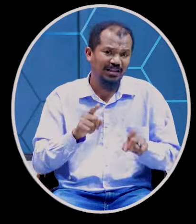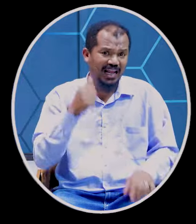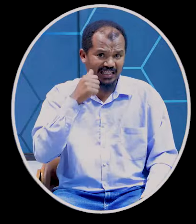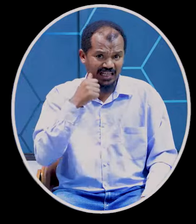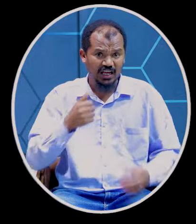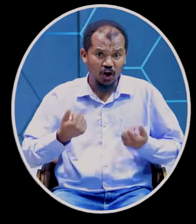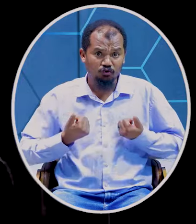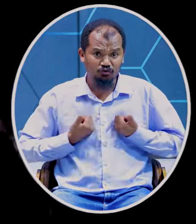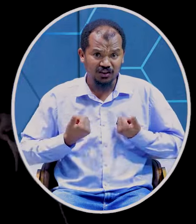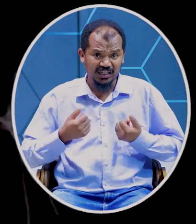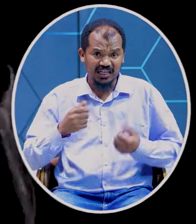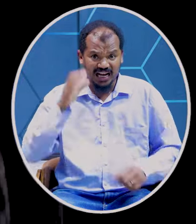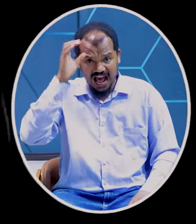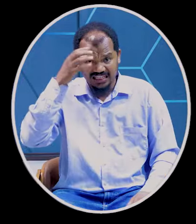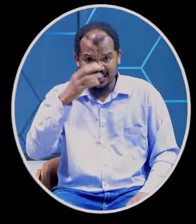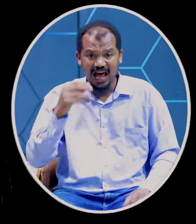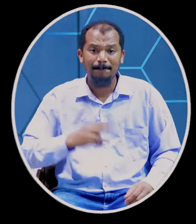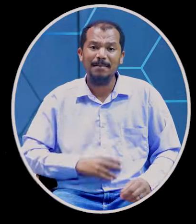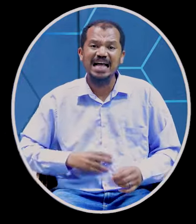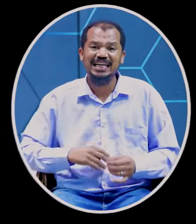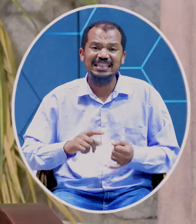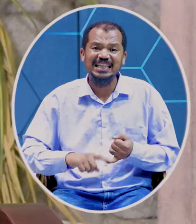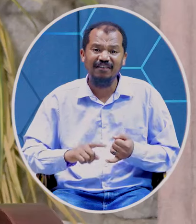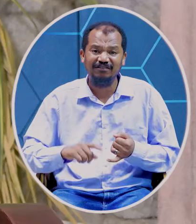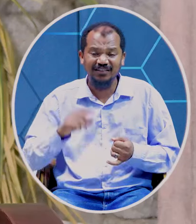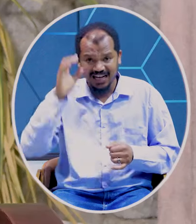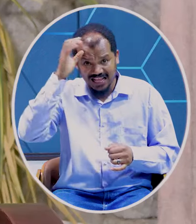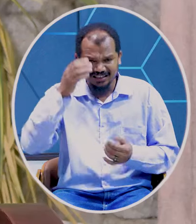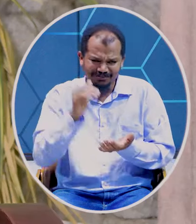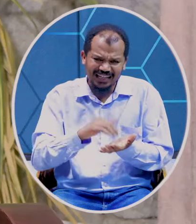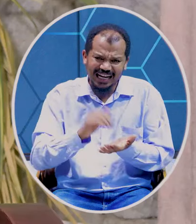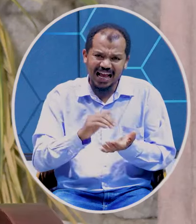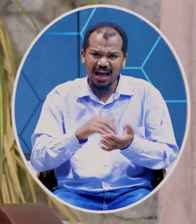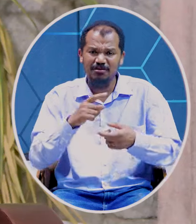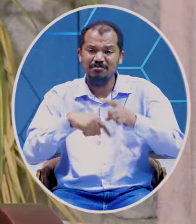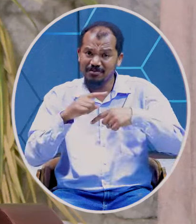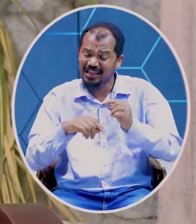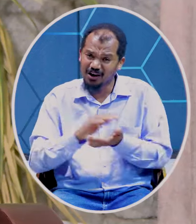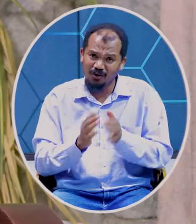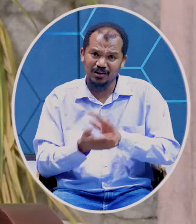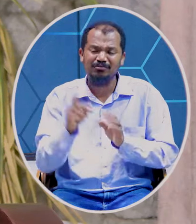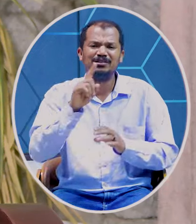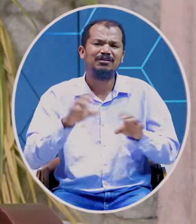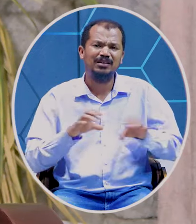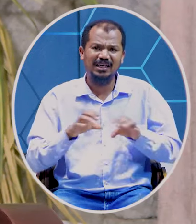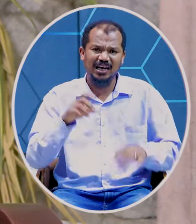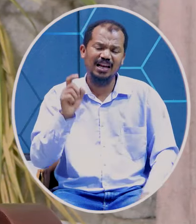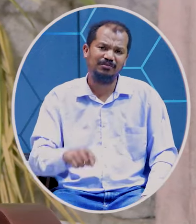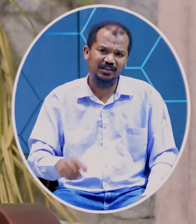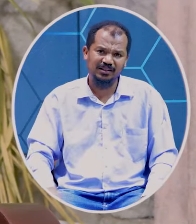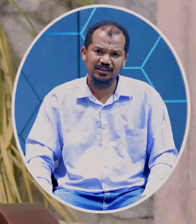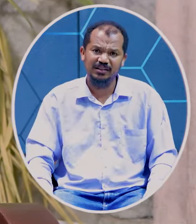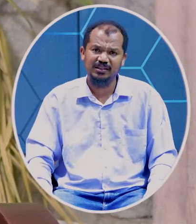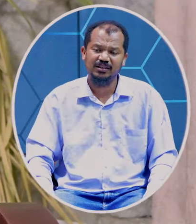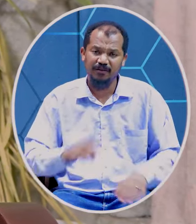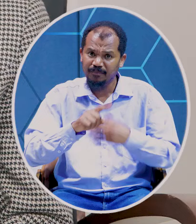ሴቶች የጡት ካንሰር እና የማህፀን ጫፍ ካንሰር በተደጋጋሚ የሚከሰት ከሆነ ምን መደረግ አለበት